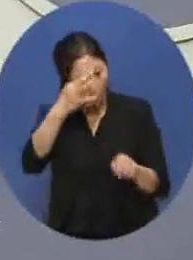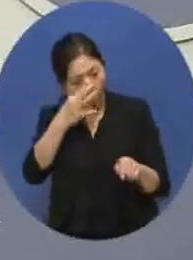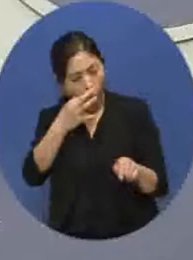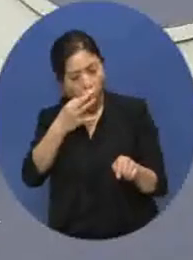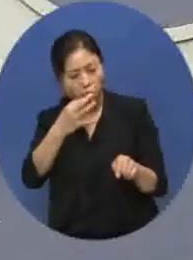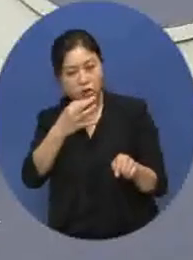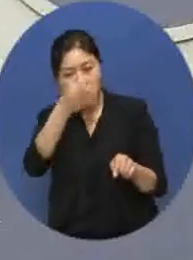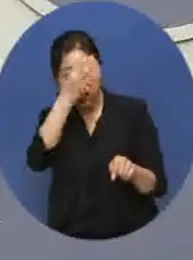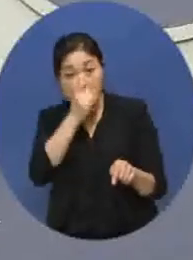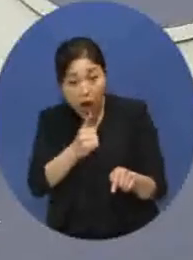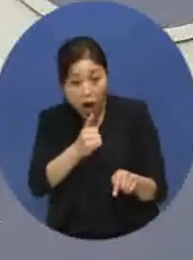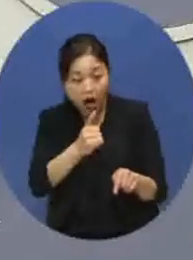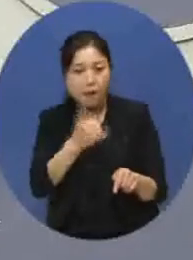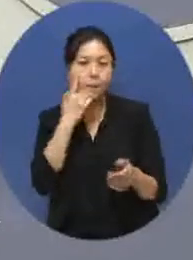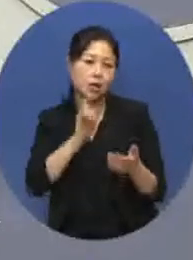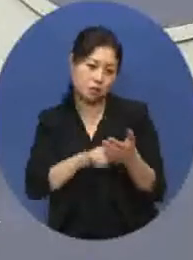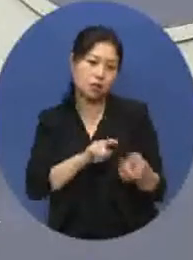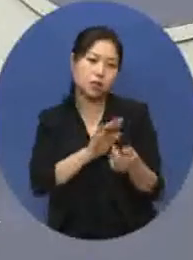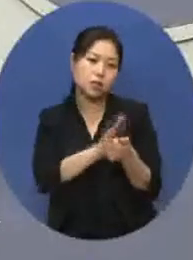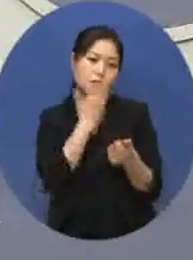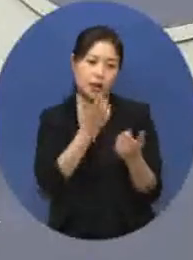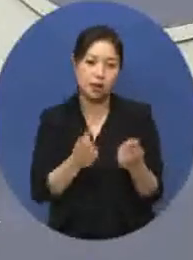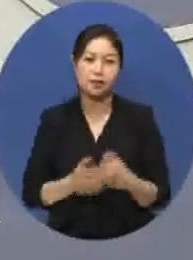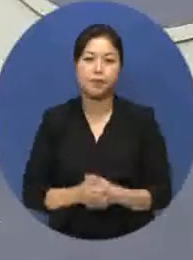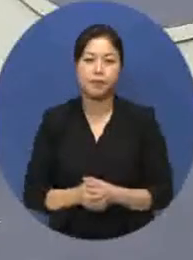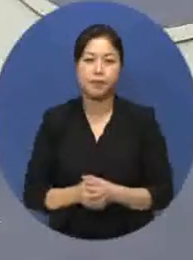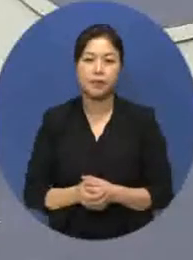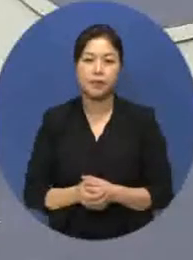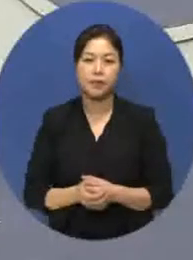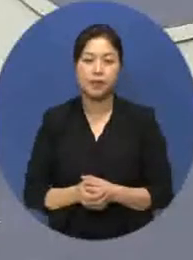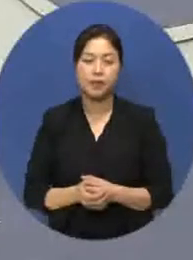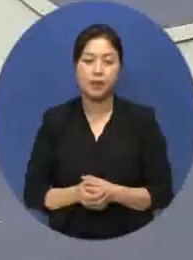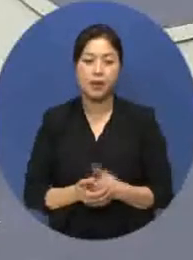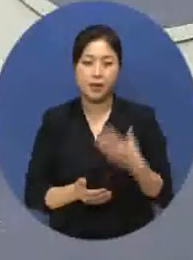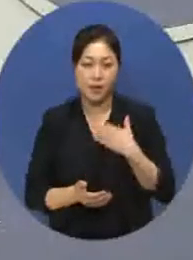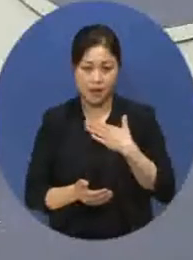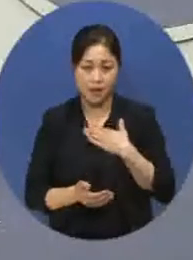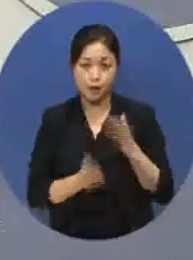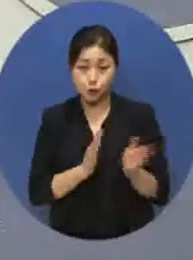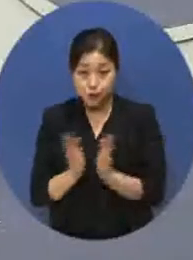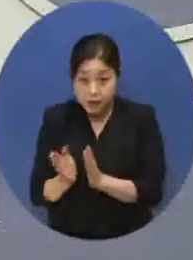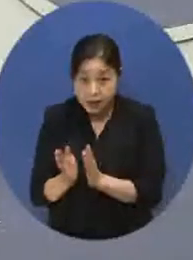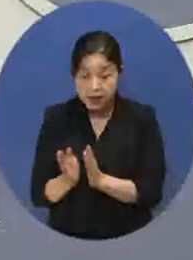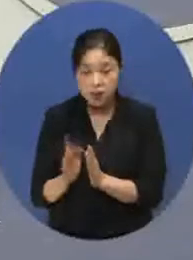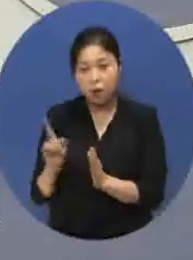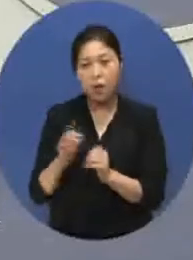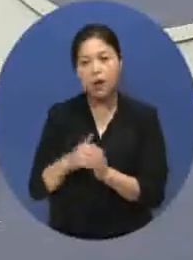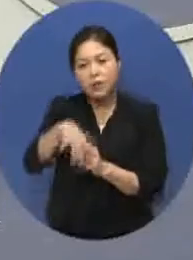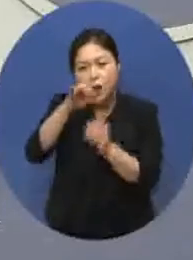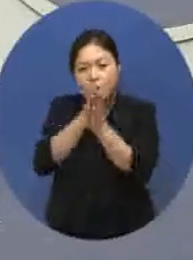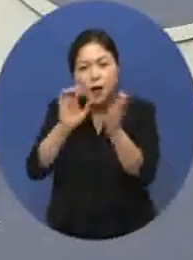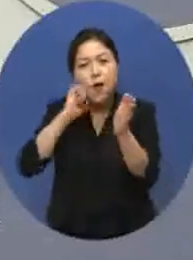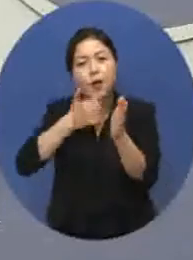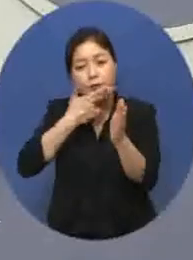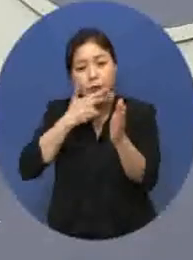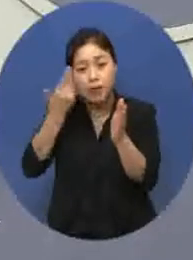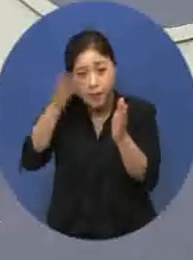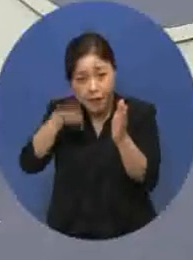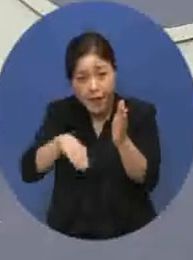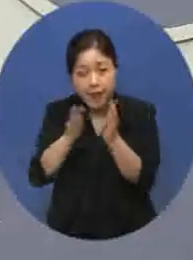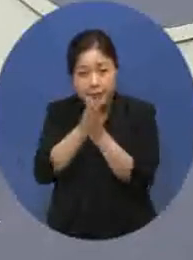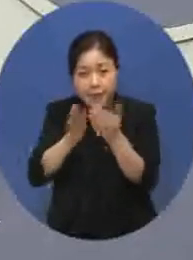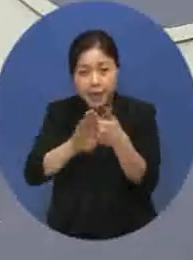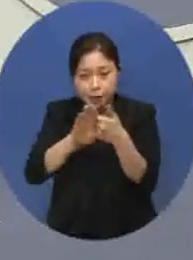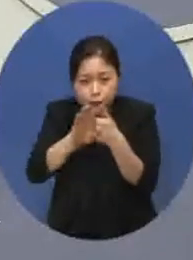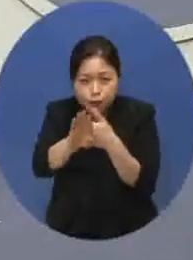하고 이제 저희들이 준비해야 될 것은 시작은 그렇게 뭐 어렵지 않게 할 수 있는데 문제는 그렇게 시작해서